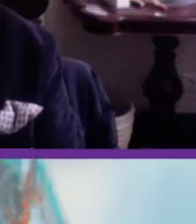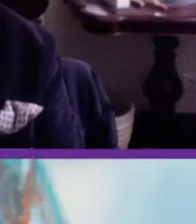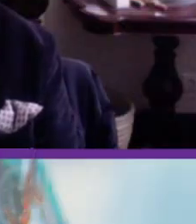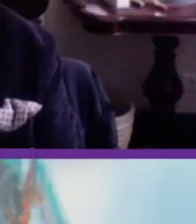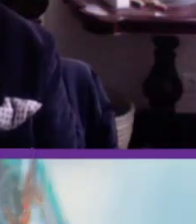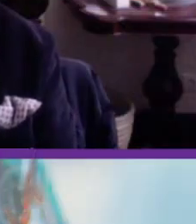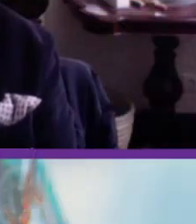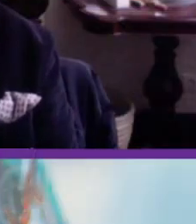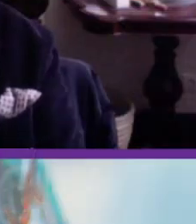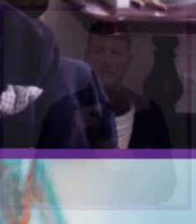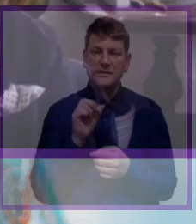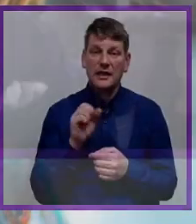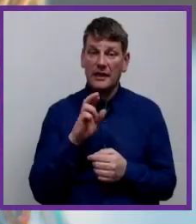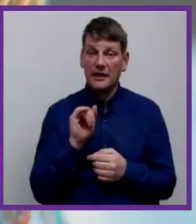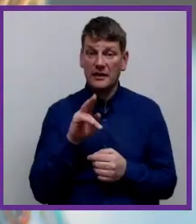Paldies, Zariņa kungs.